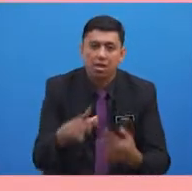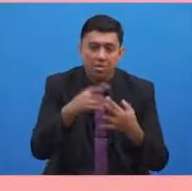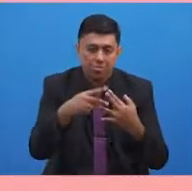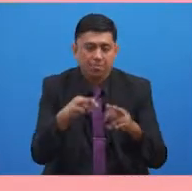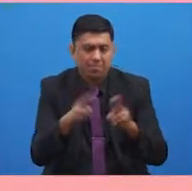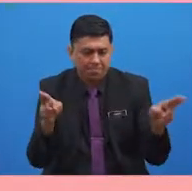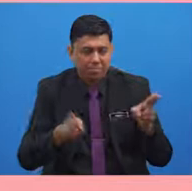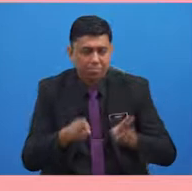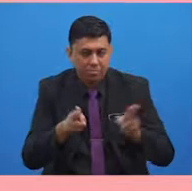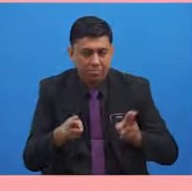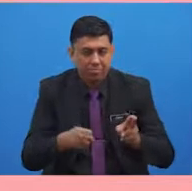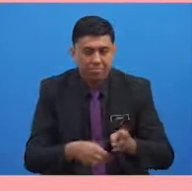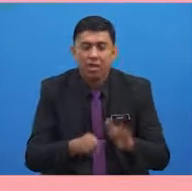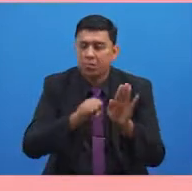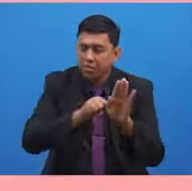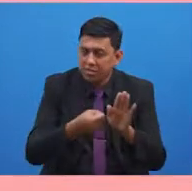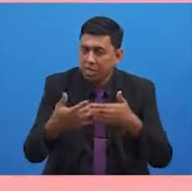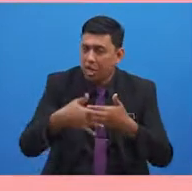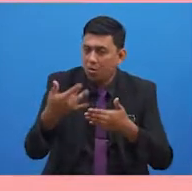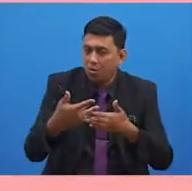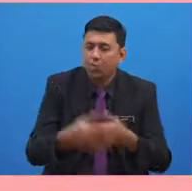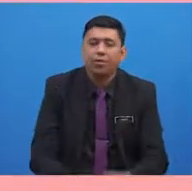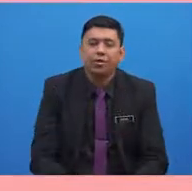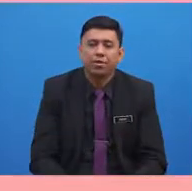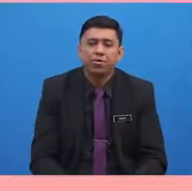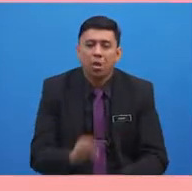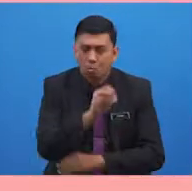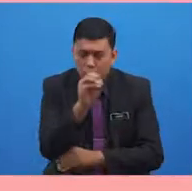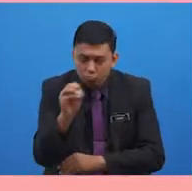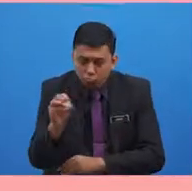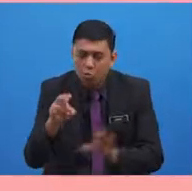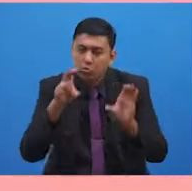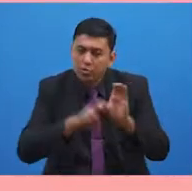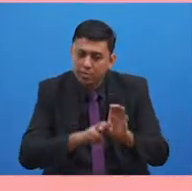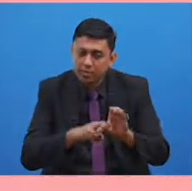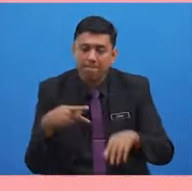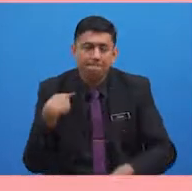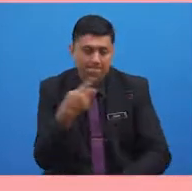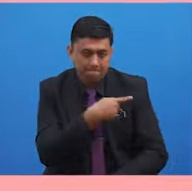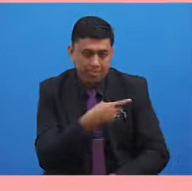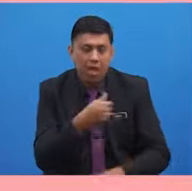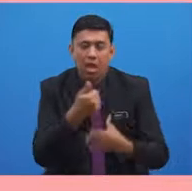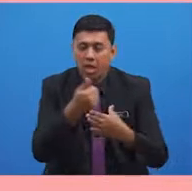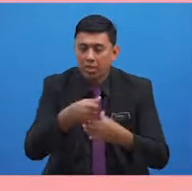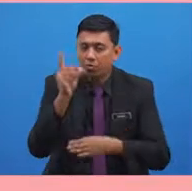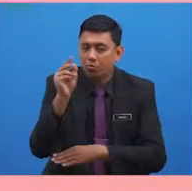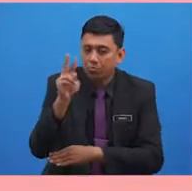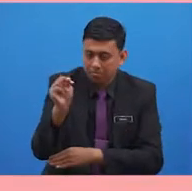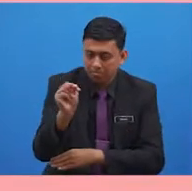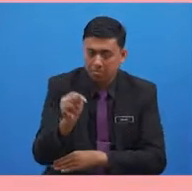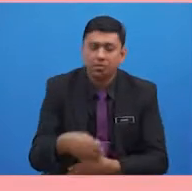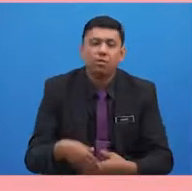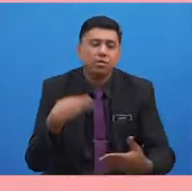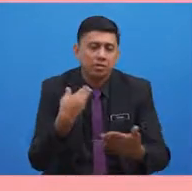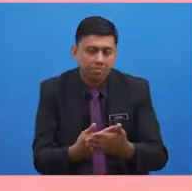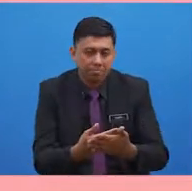raya diuruskan sejak dari awal pengosongan kerusi Parlimen atau Dewan Undangan Negeri